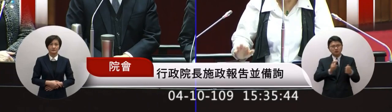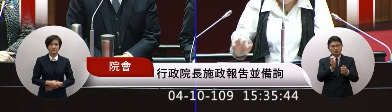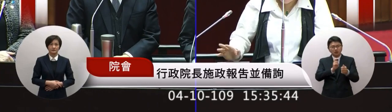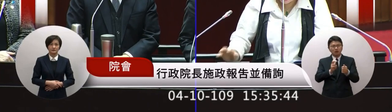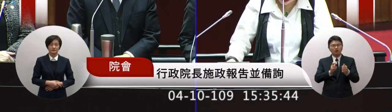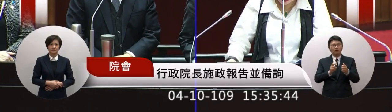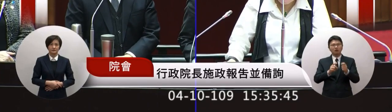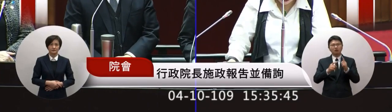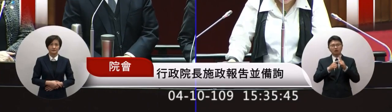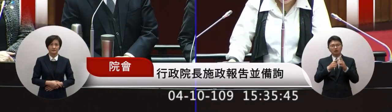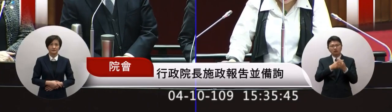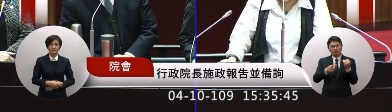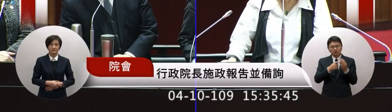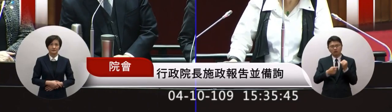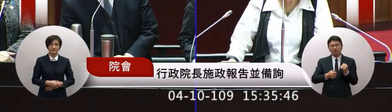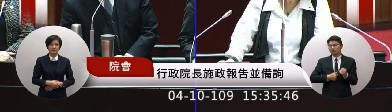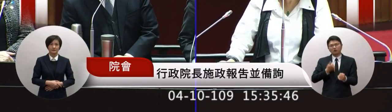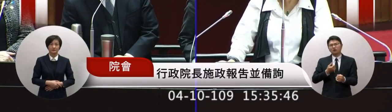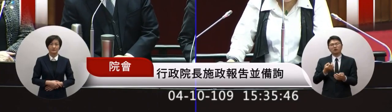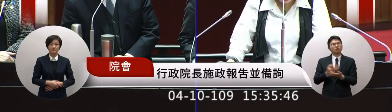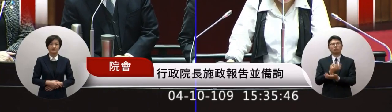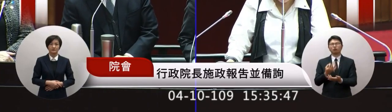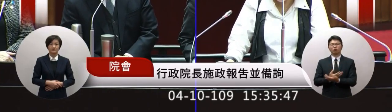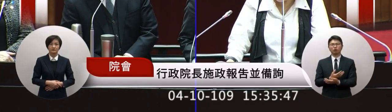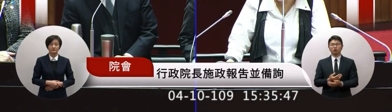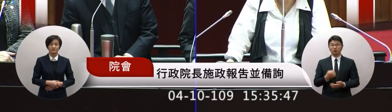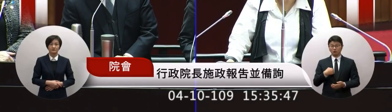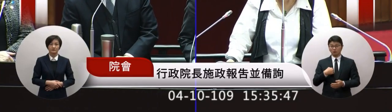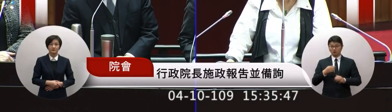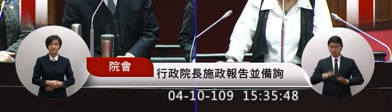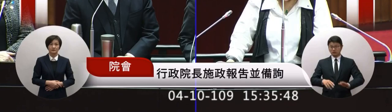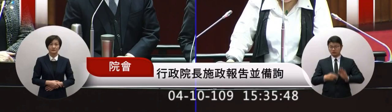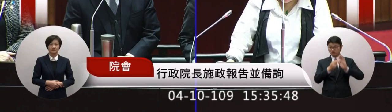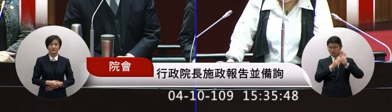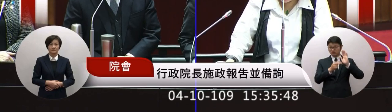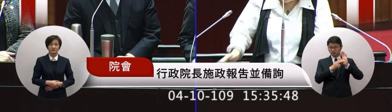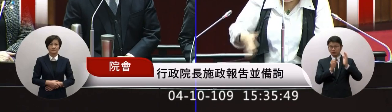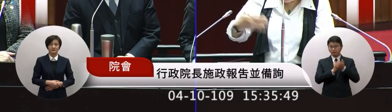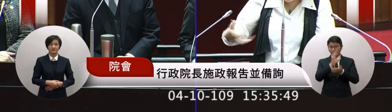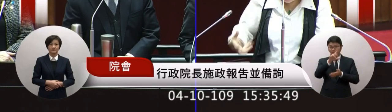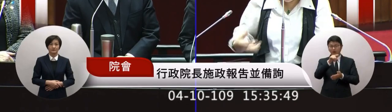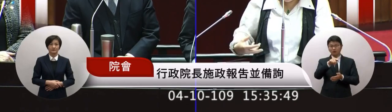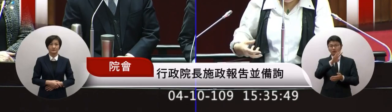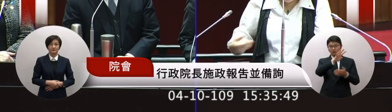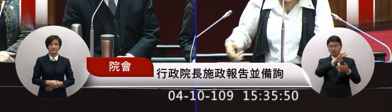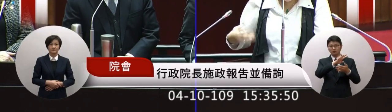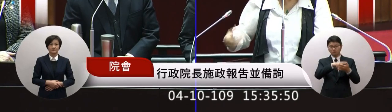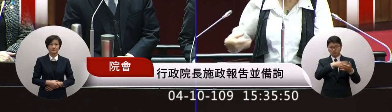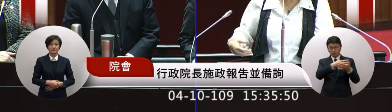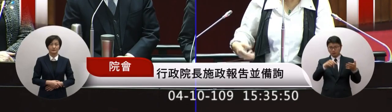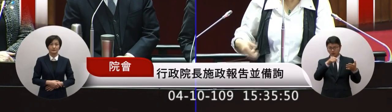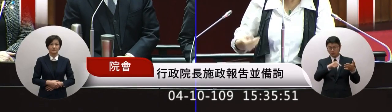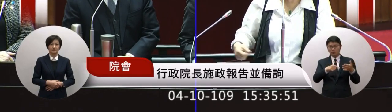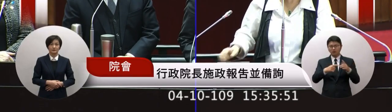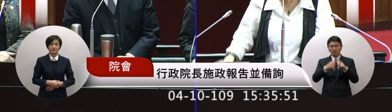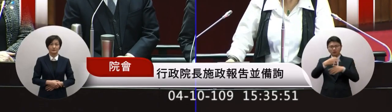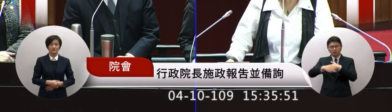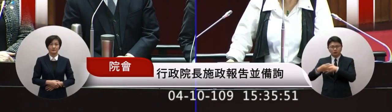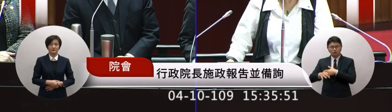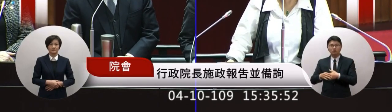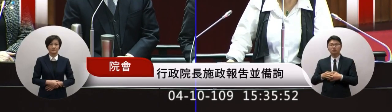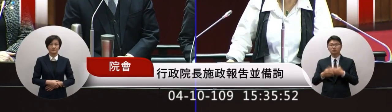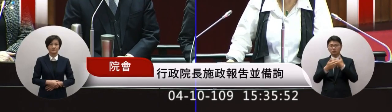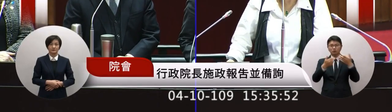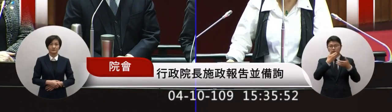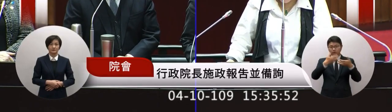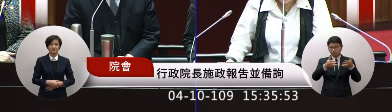是非常缺乏的。我这上面所举出来的这些缺额啦啊，其实是卫福部